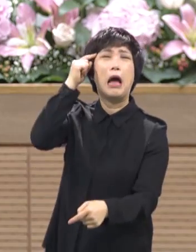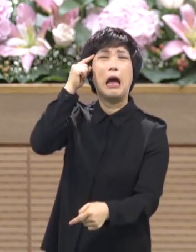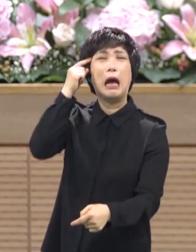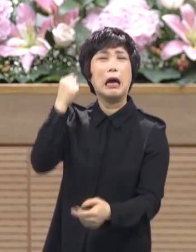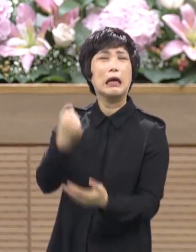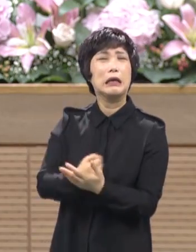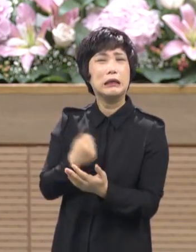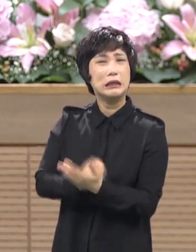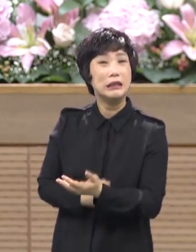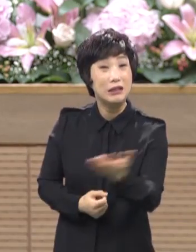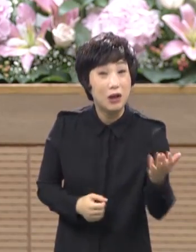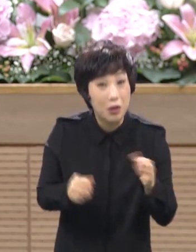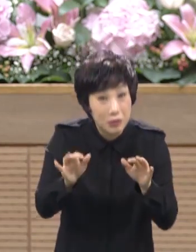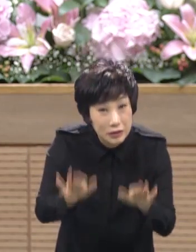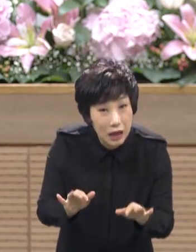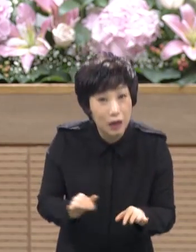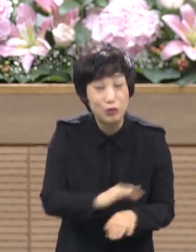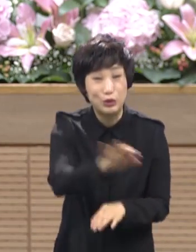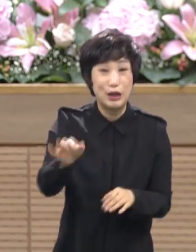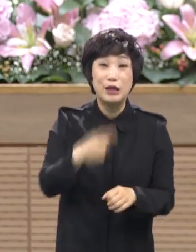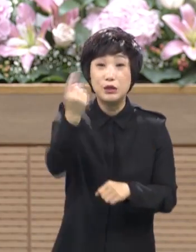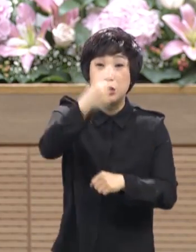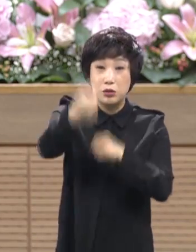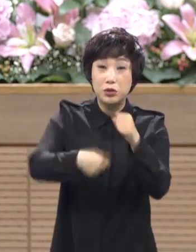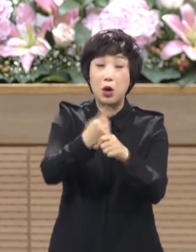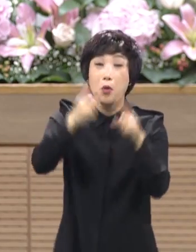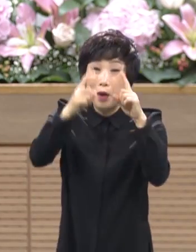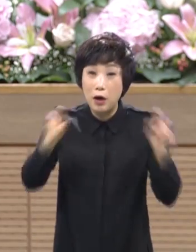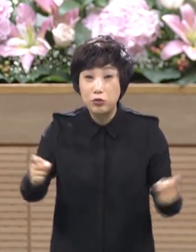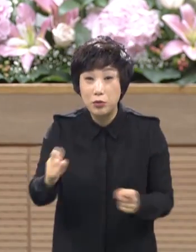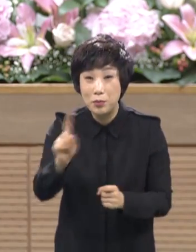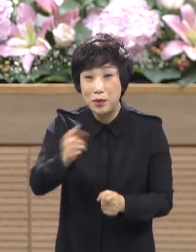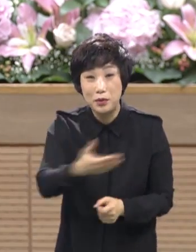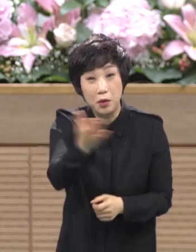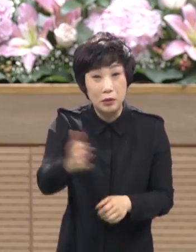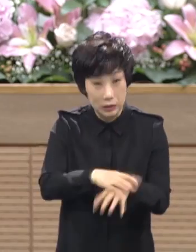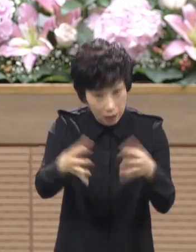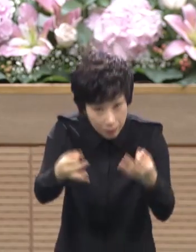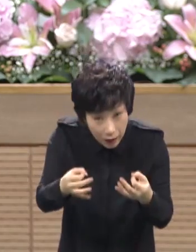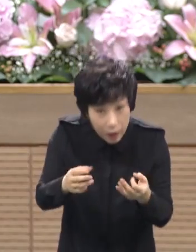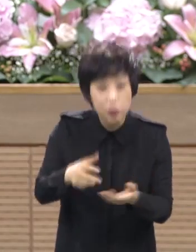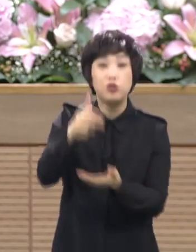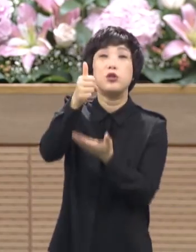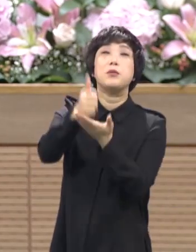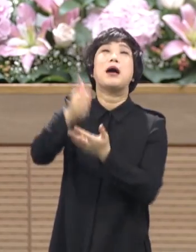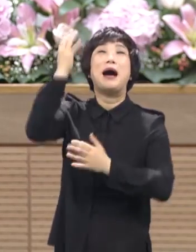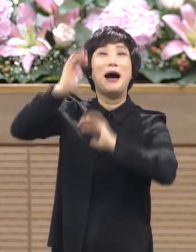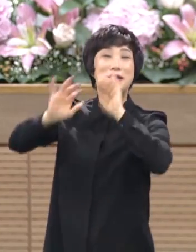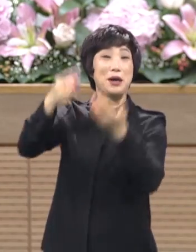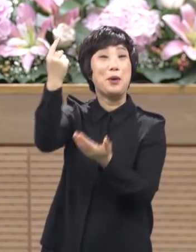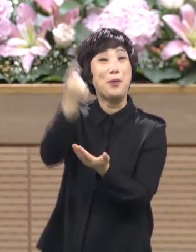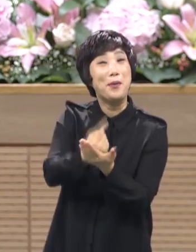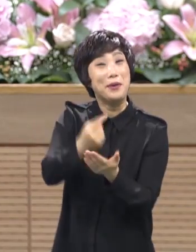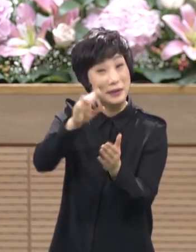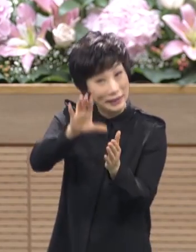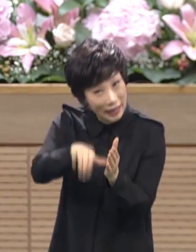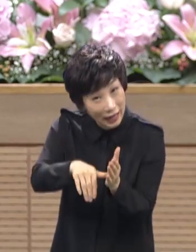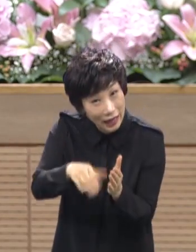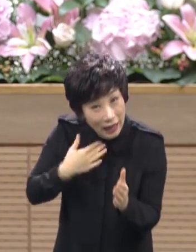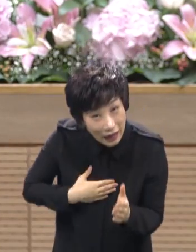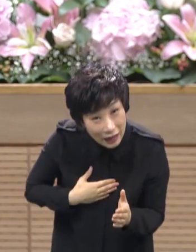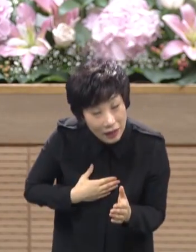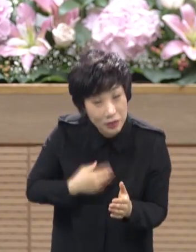여러분, 정말 우리가 천년 왕국이라고 하는 것은 잘 들어. 우리 주님이 공중에 강림하시고,